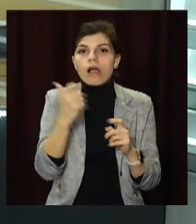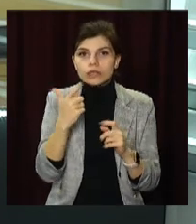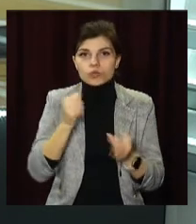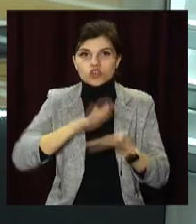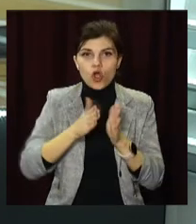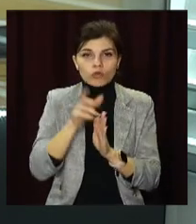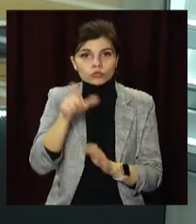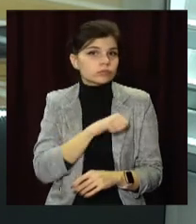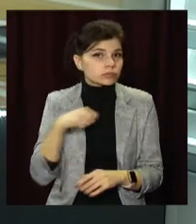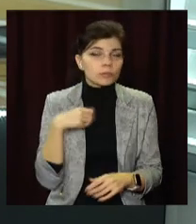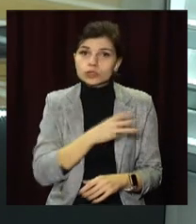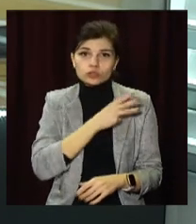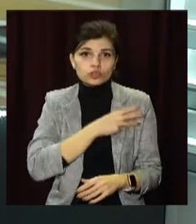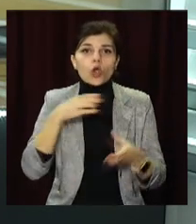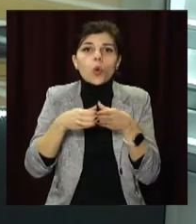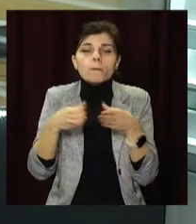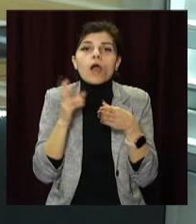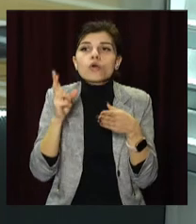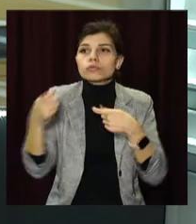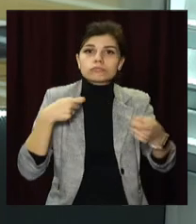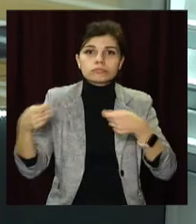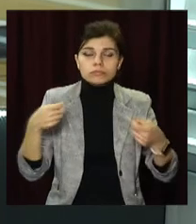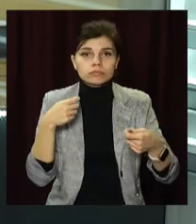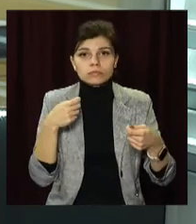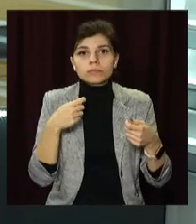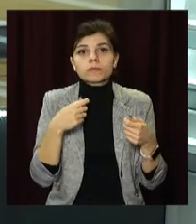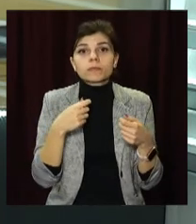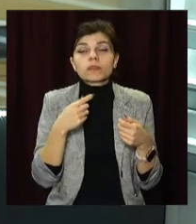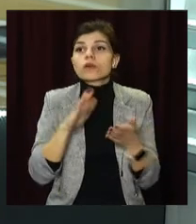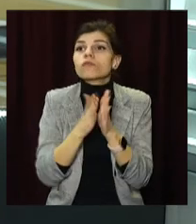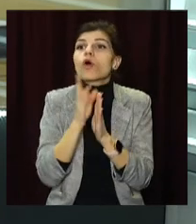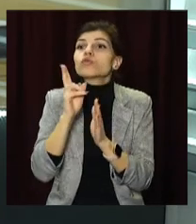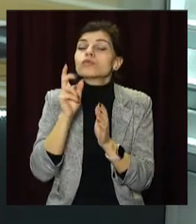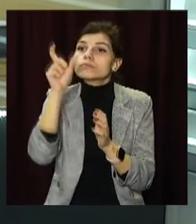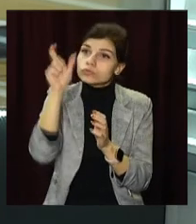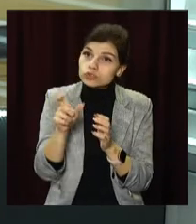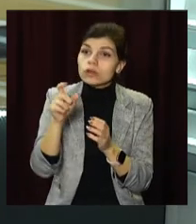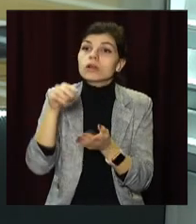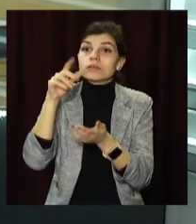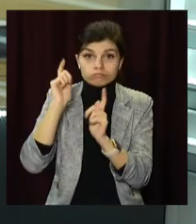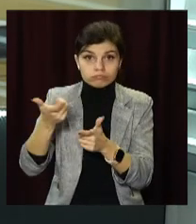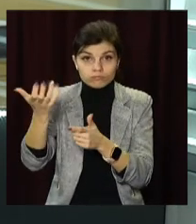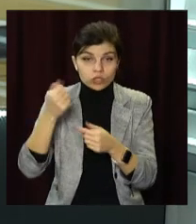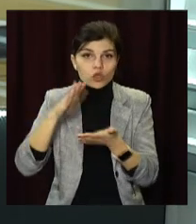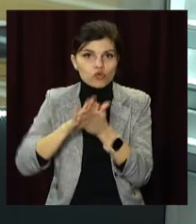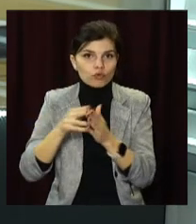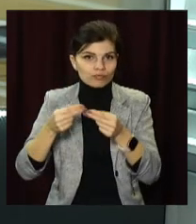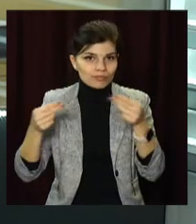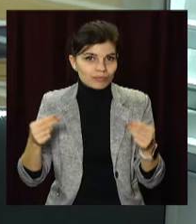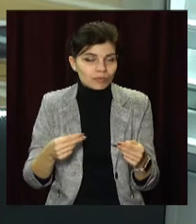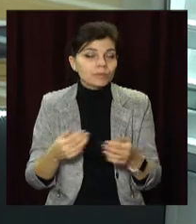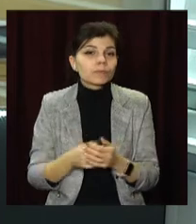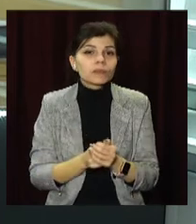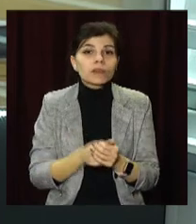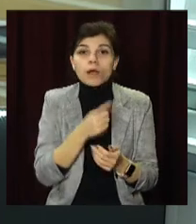блакитного палива і тим самим зменшити витрати на комірне. Для цього їм необхідно лише обрати нового постачальника та заповнити